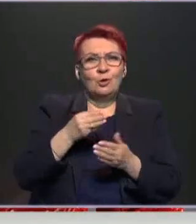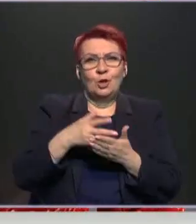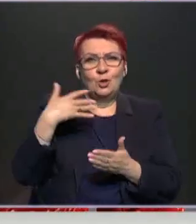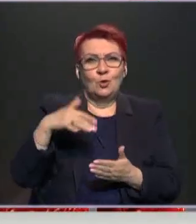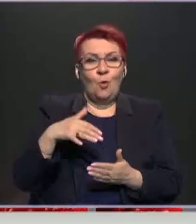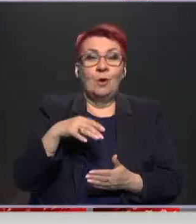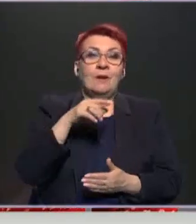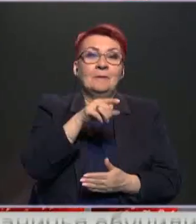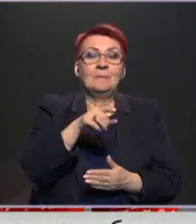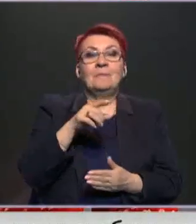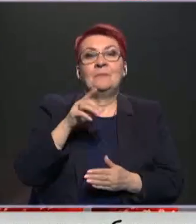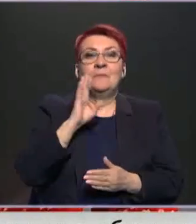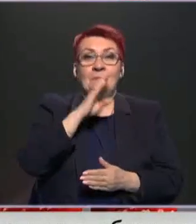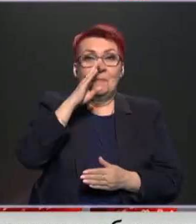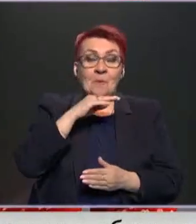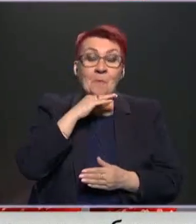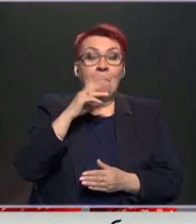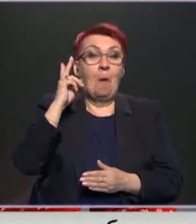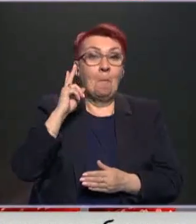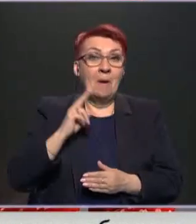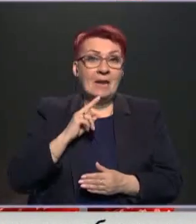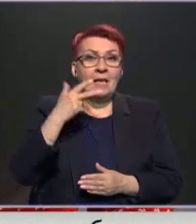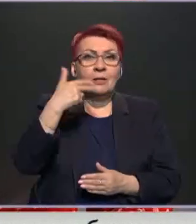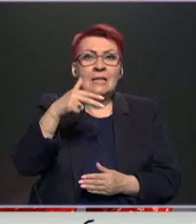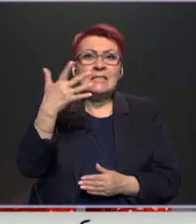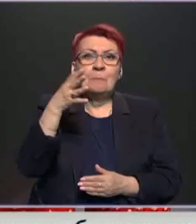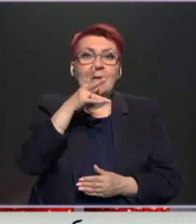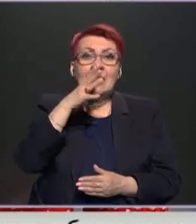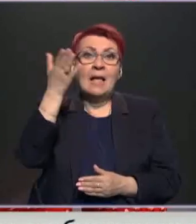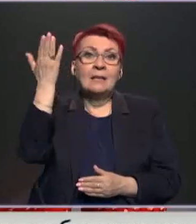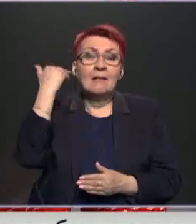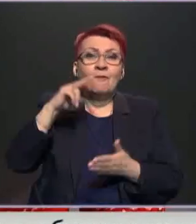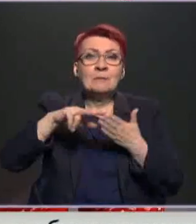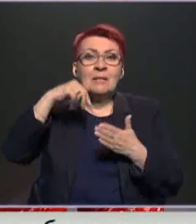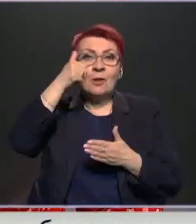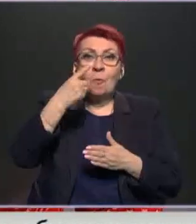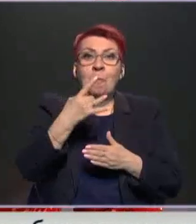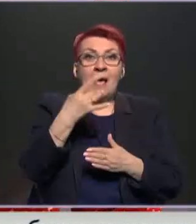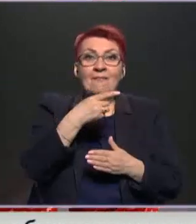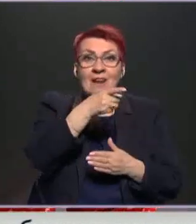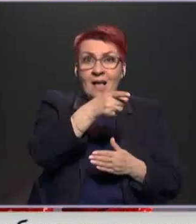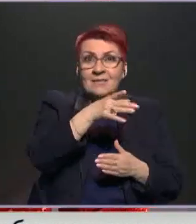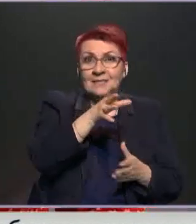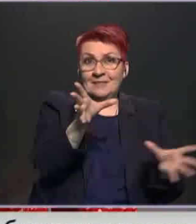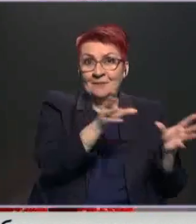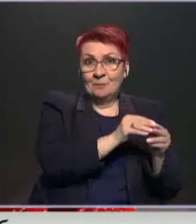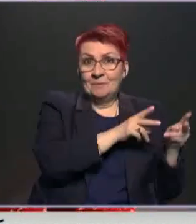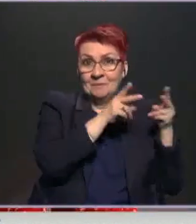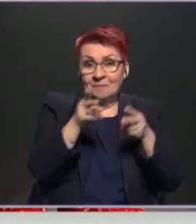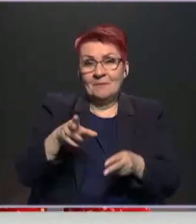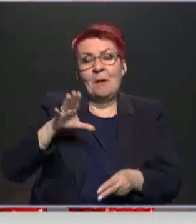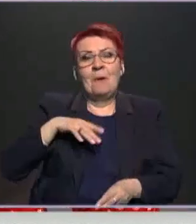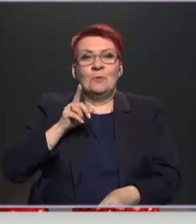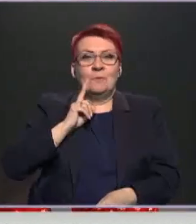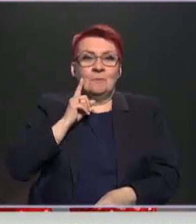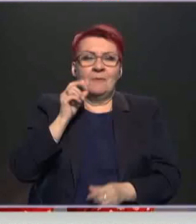родители, моряки, привезли сюда впервые еще лет 35 назад, в 80-х годах, и потом уже в юности, в